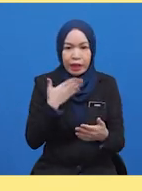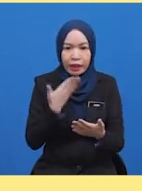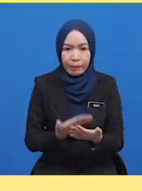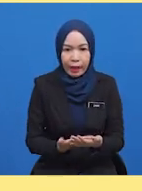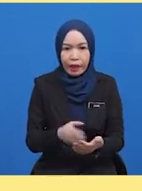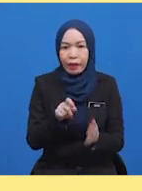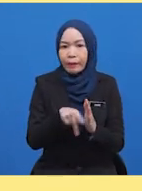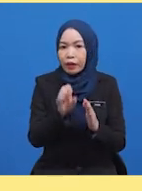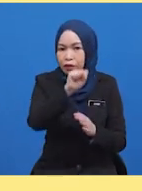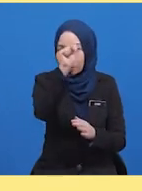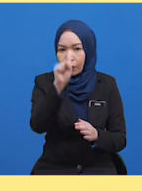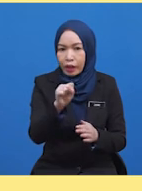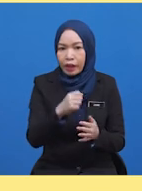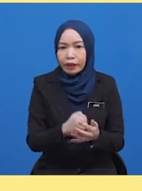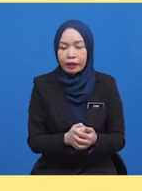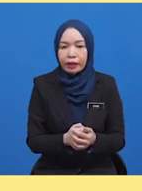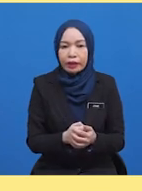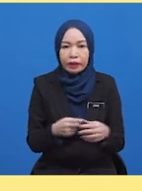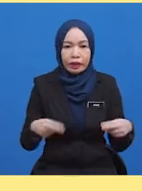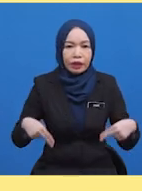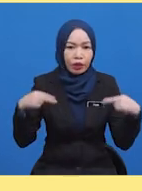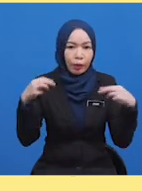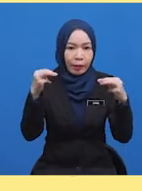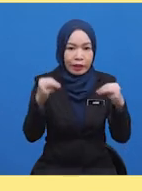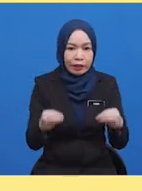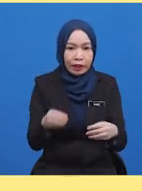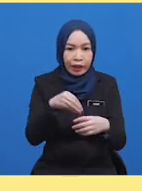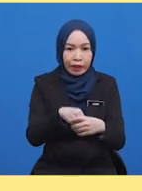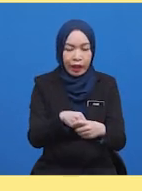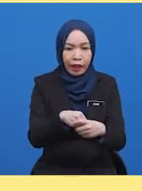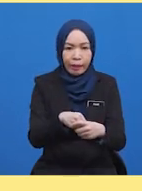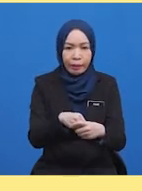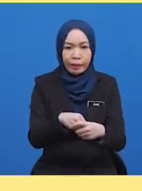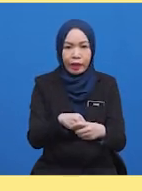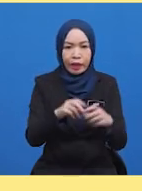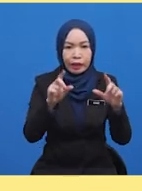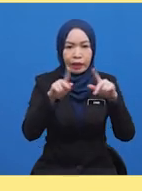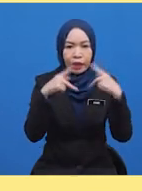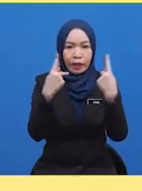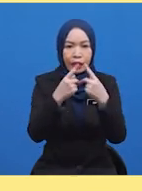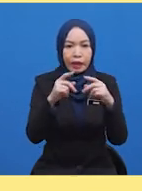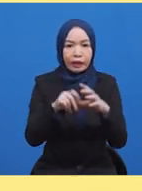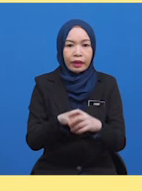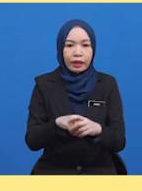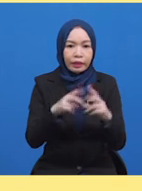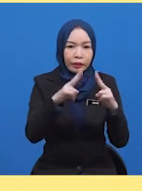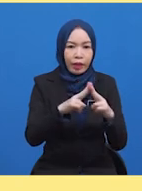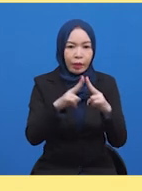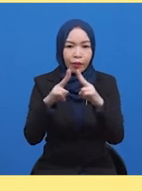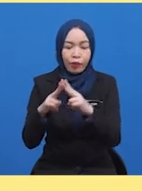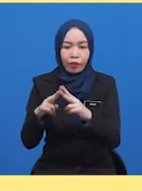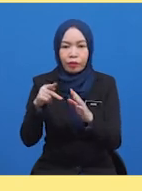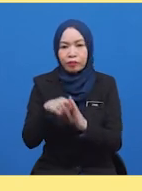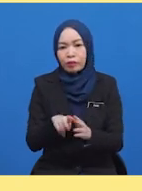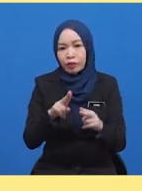kalangan penduduk Kampung Hal ini dapat dilihat apabila penduduk Kampung Layung menghadiri